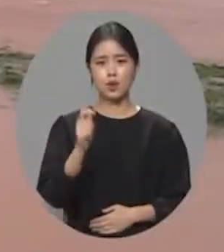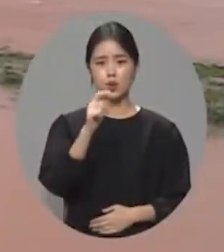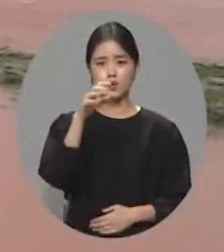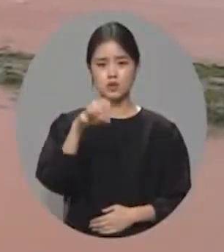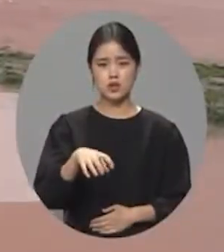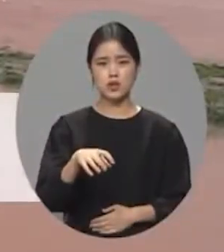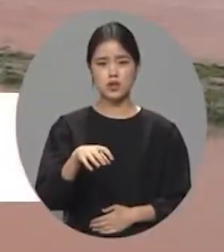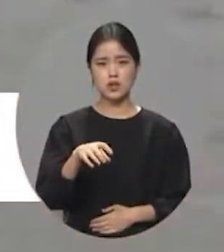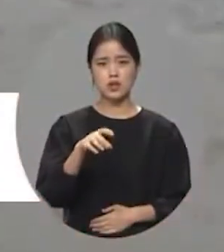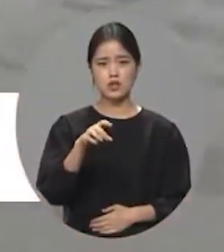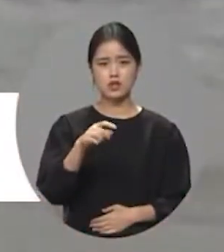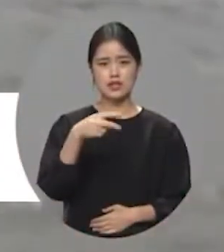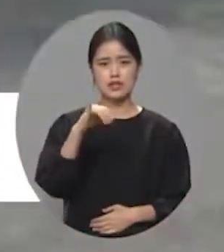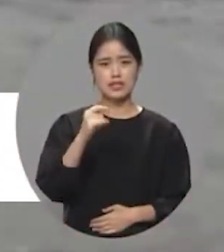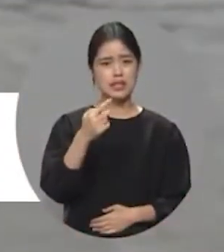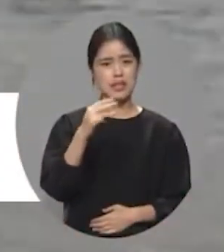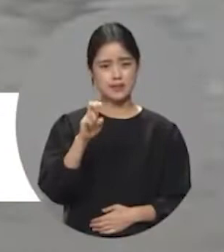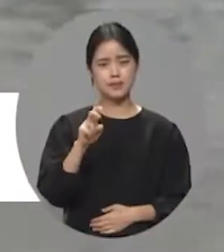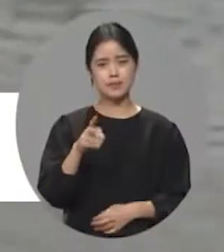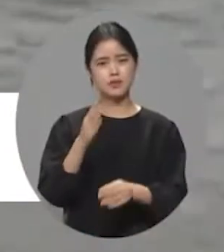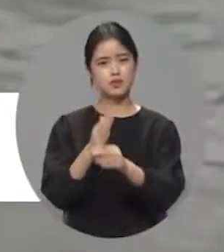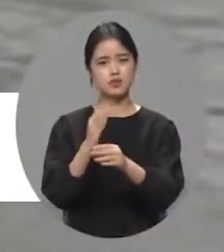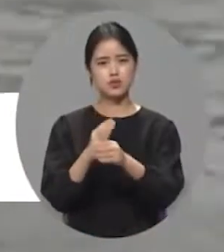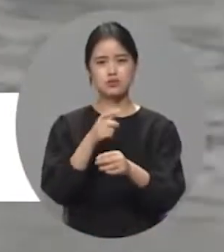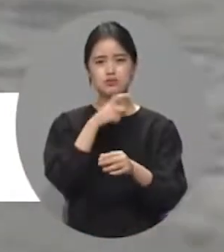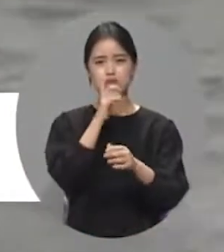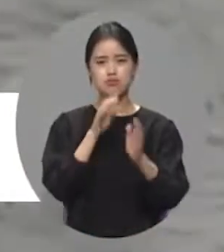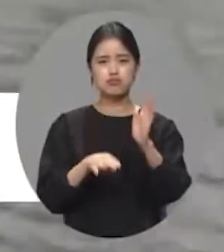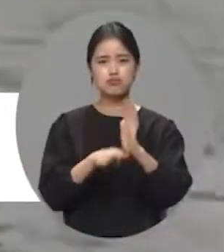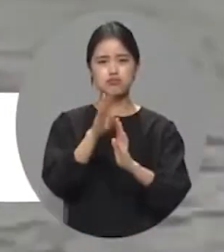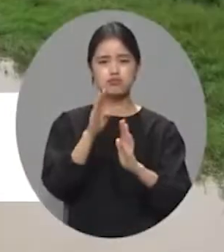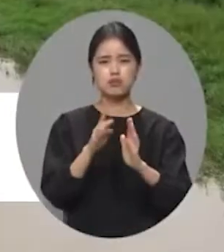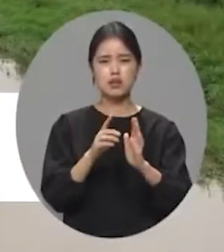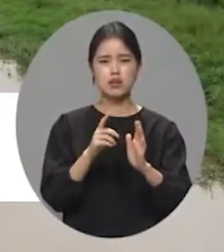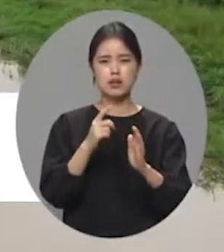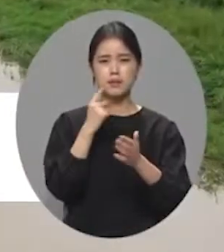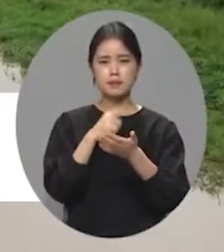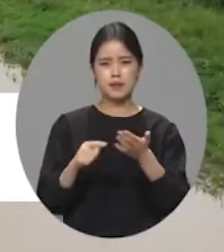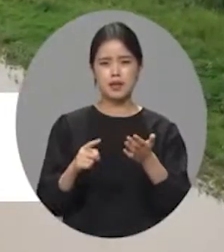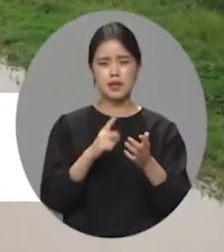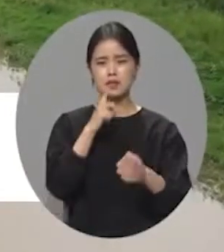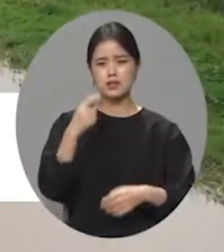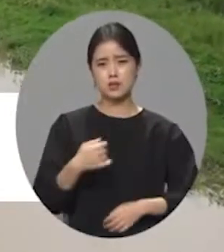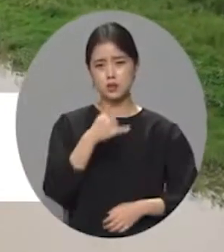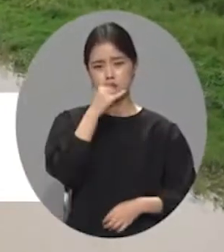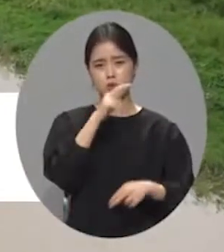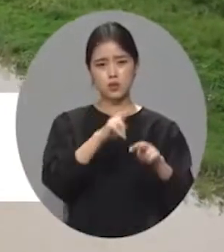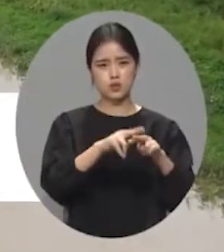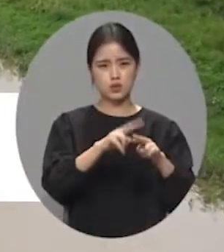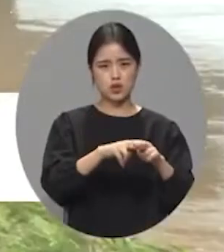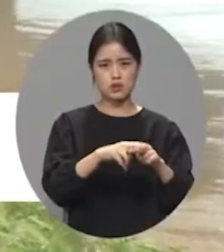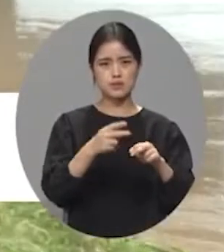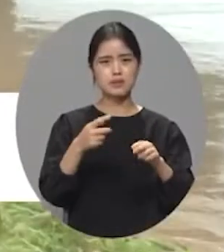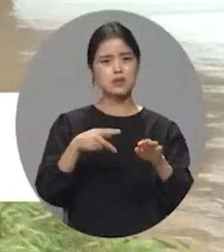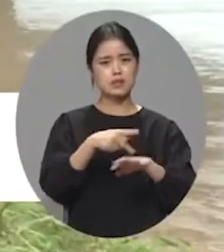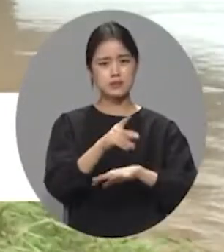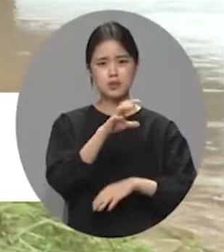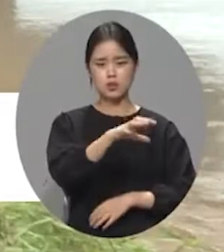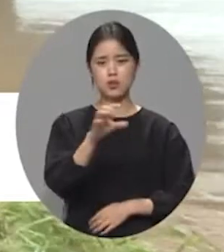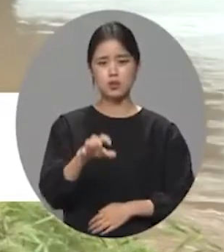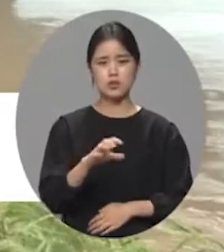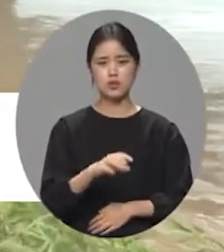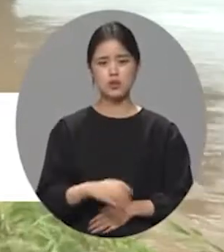고창에선 무장면과 실린면을 중심으로 침수 피해 신고가 집중됐고 정읍 정우면과 임실 덕치면